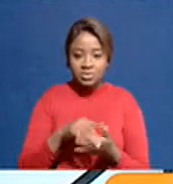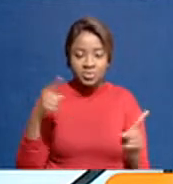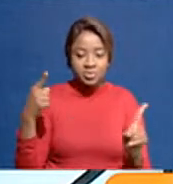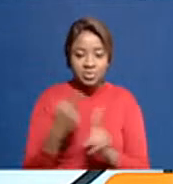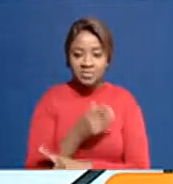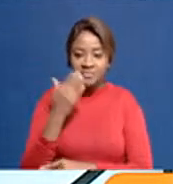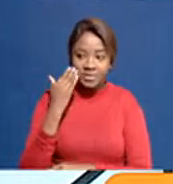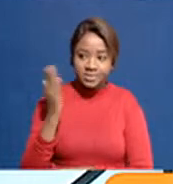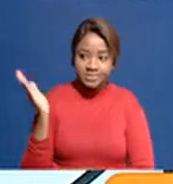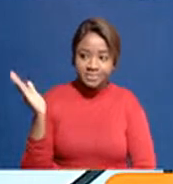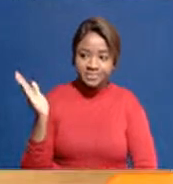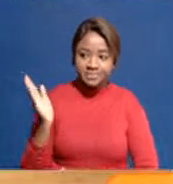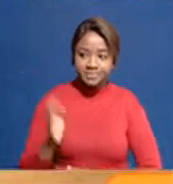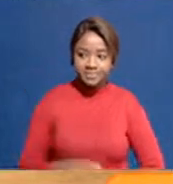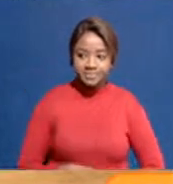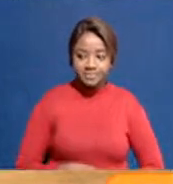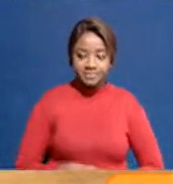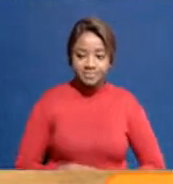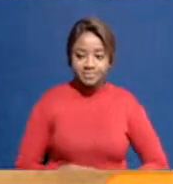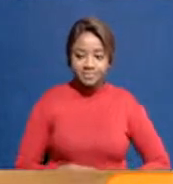Ben Kirui.